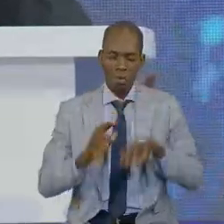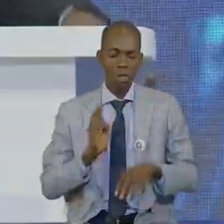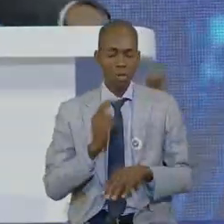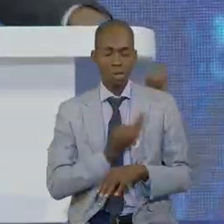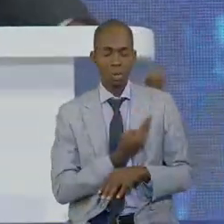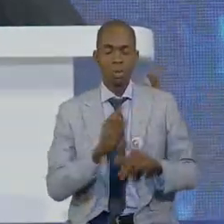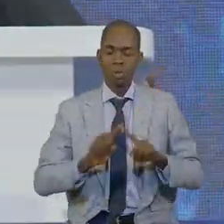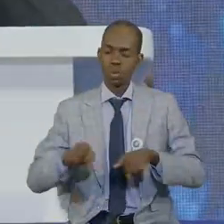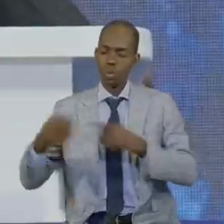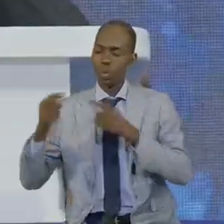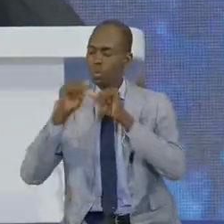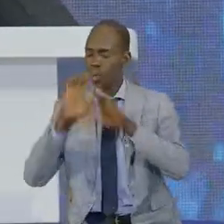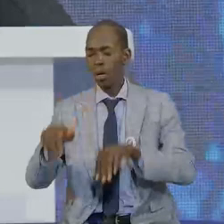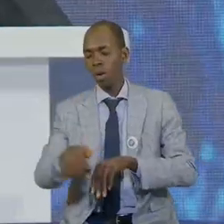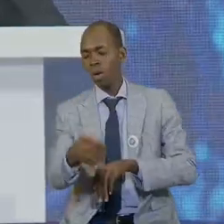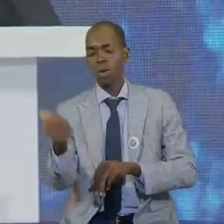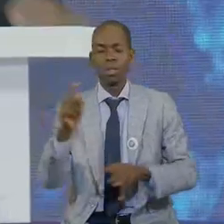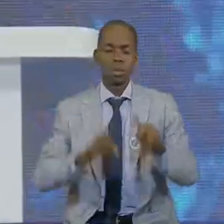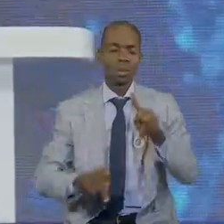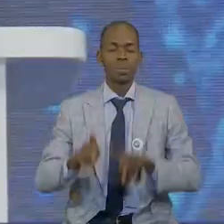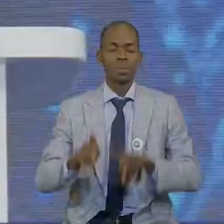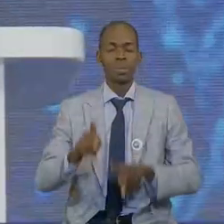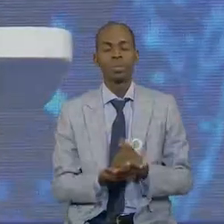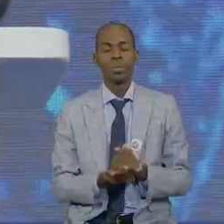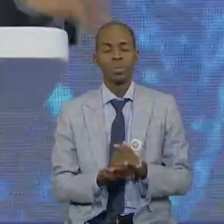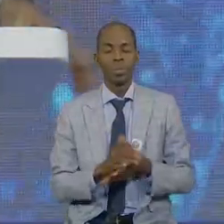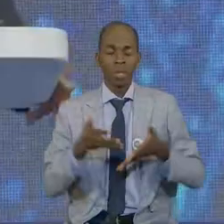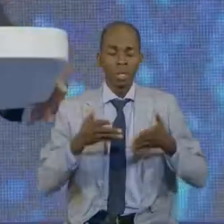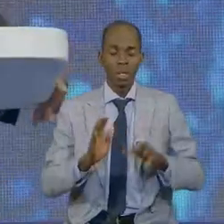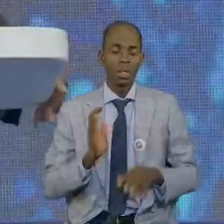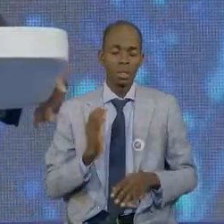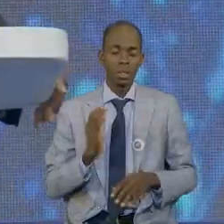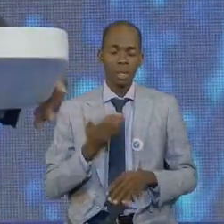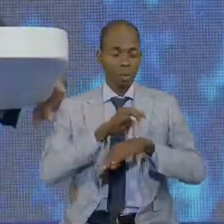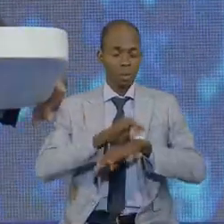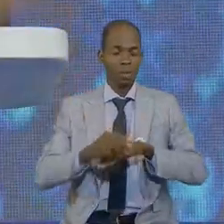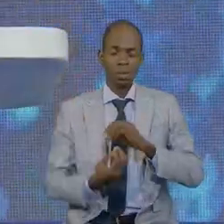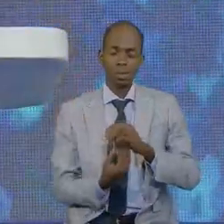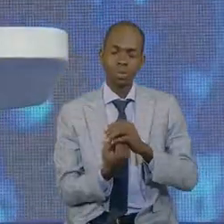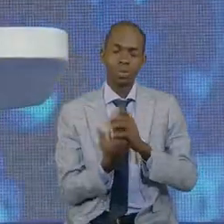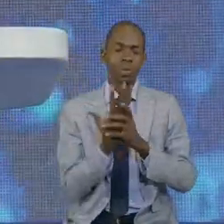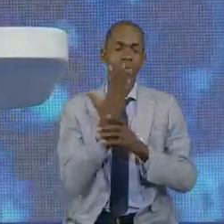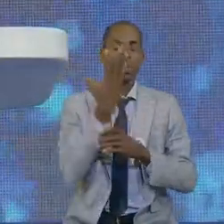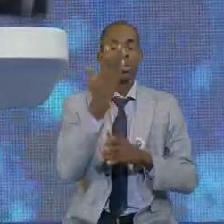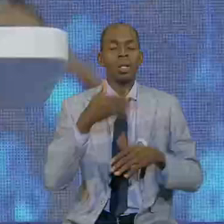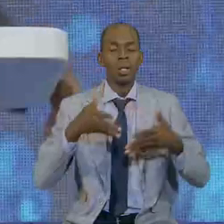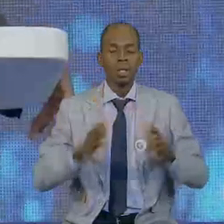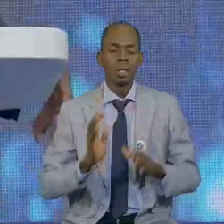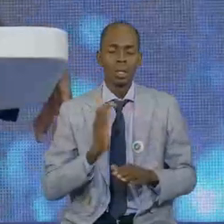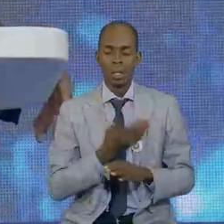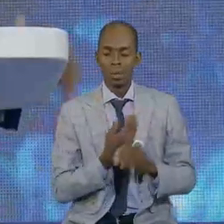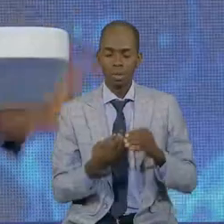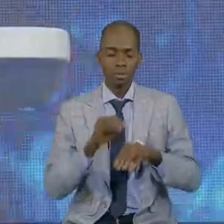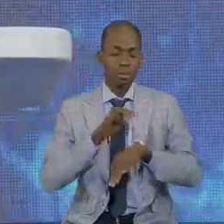bless other people. Bénis-nous pour aller bénir les autres. Let our ministries grow. Que nos ministères s'accroissent. Let our ministries multiply. Que